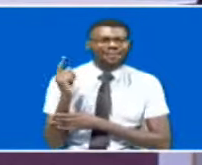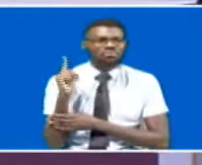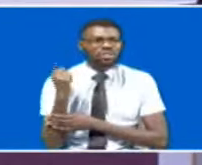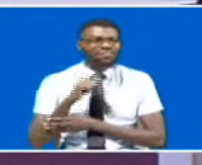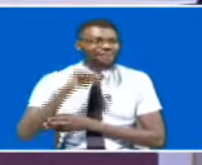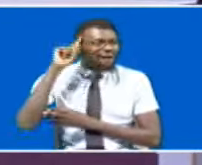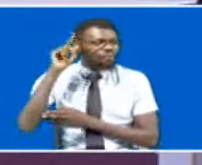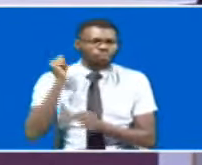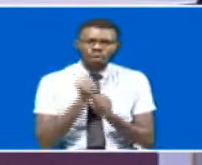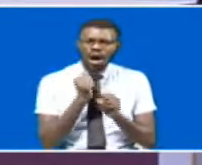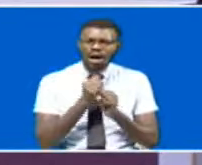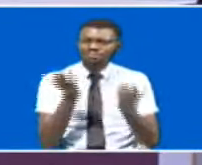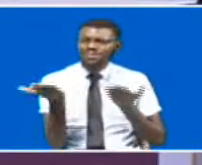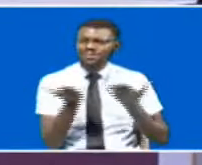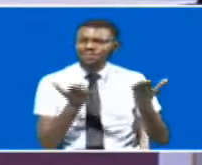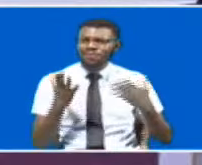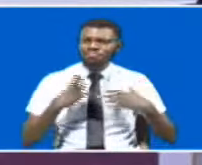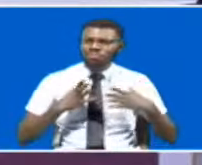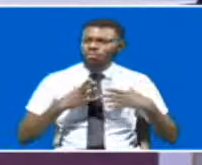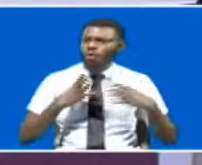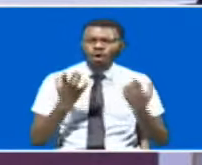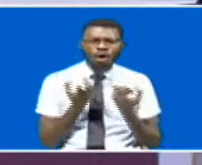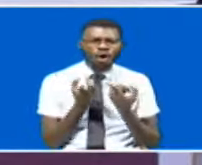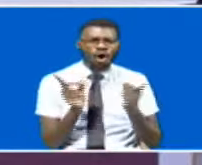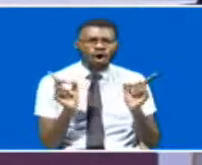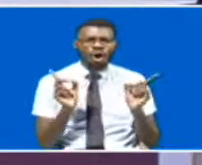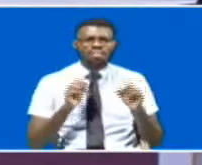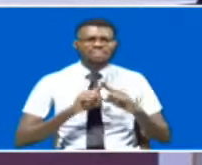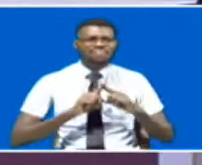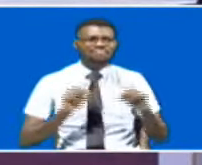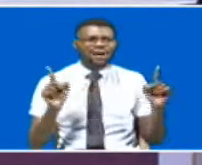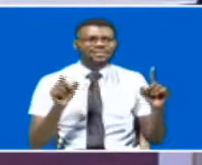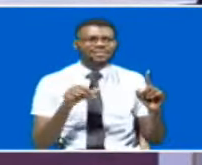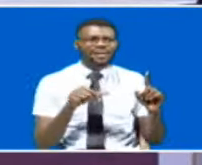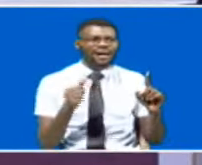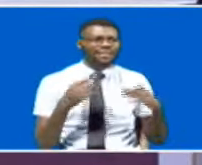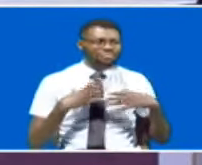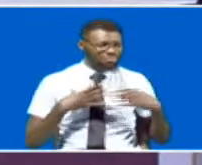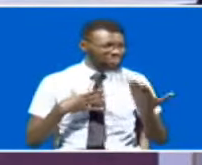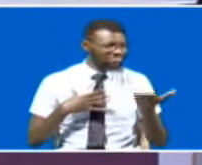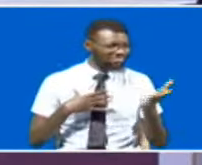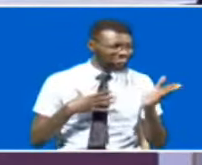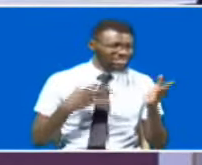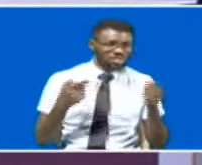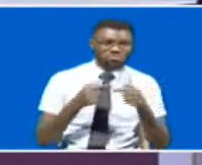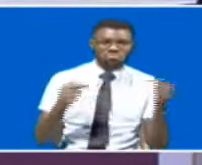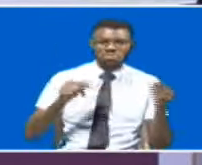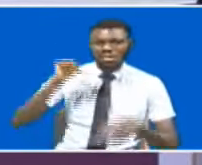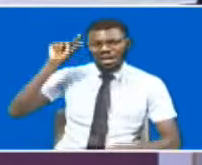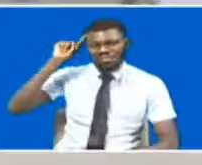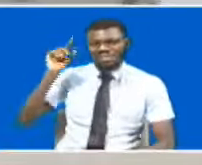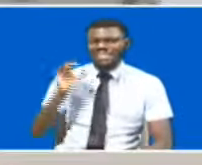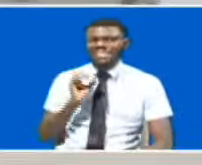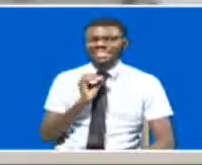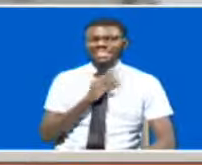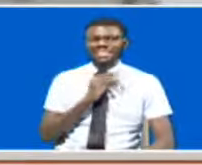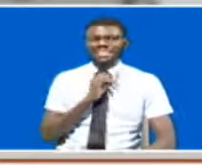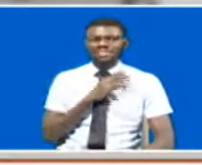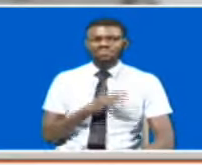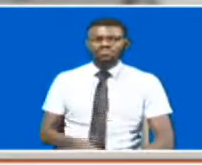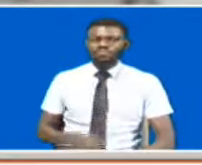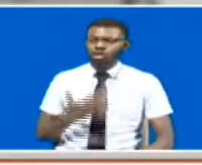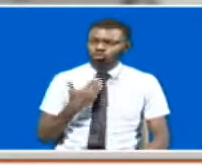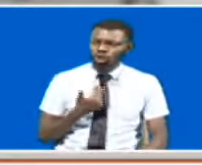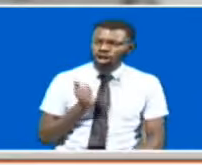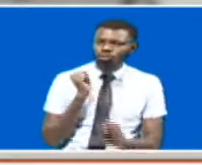will work for the people despite political noise from people opposing the government. Tunataka mambo